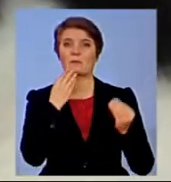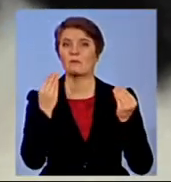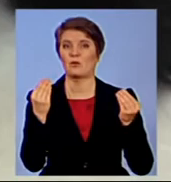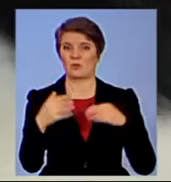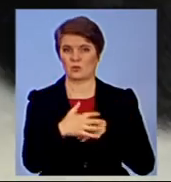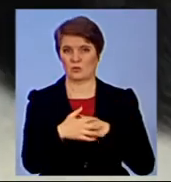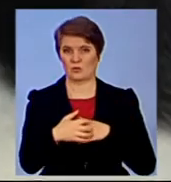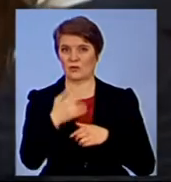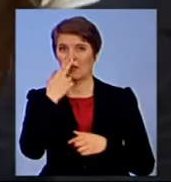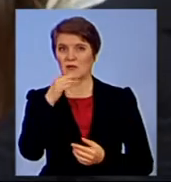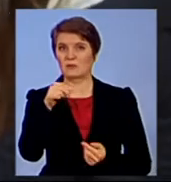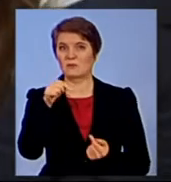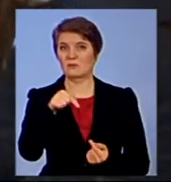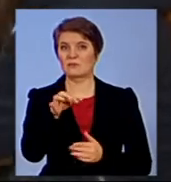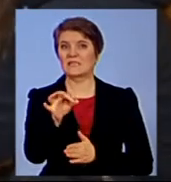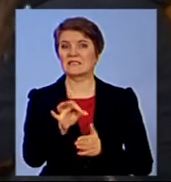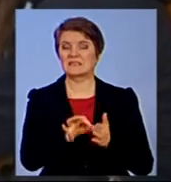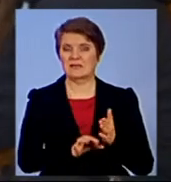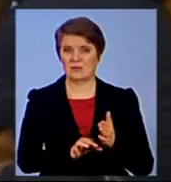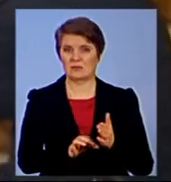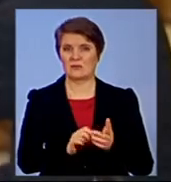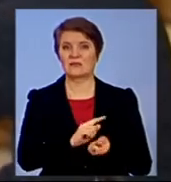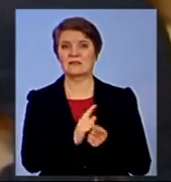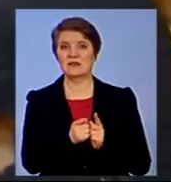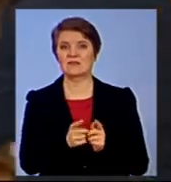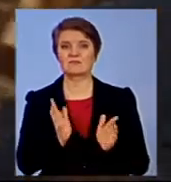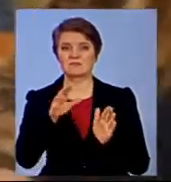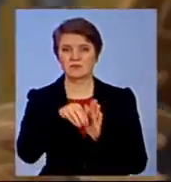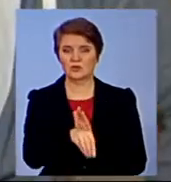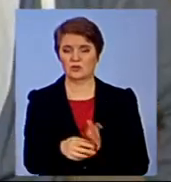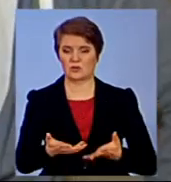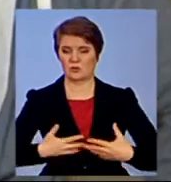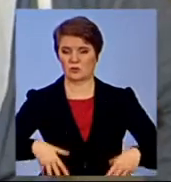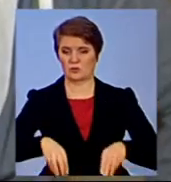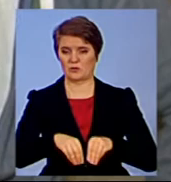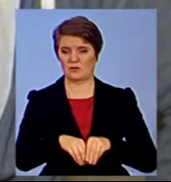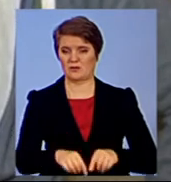котика. Той прижився одразу і став, кажуть господарі, повноцінним членом родини.